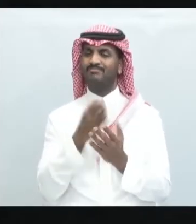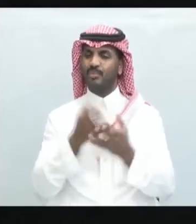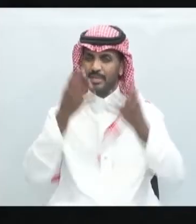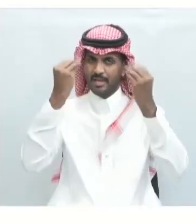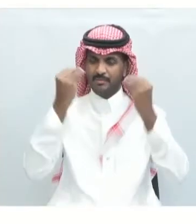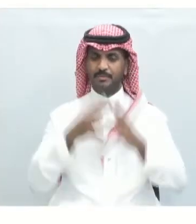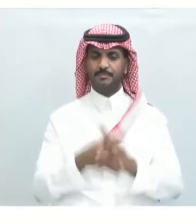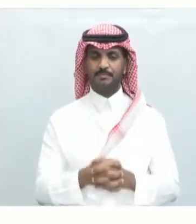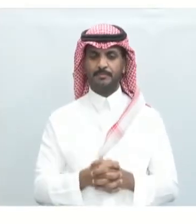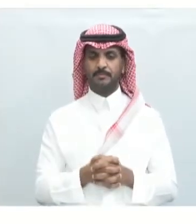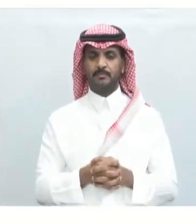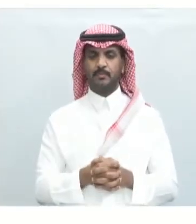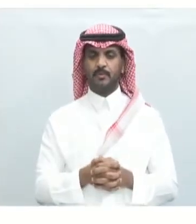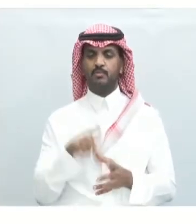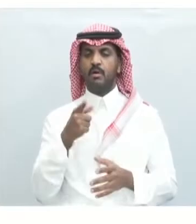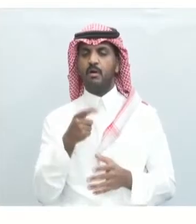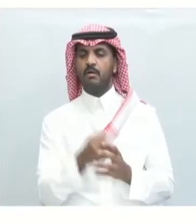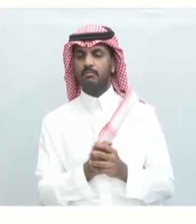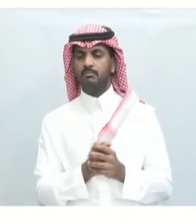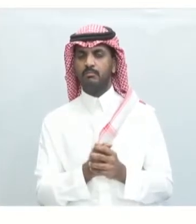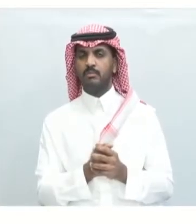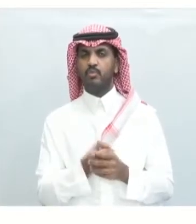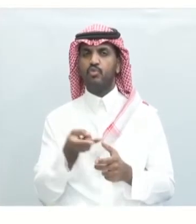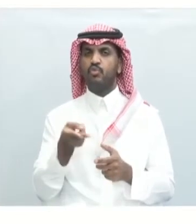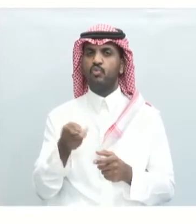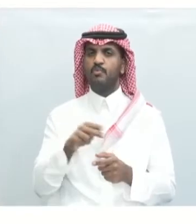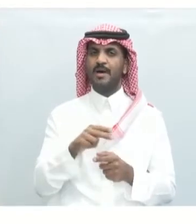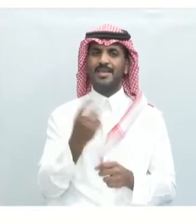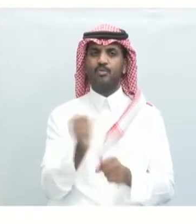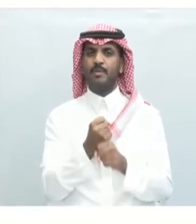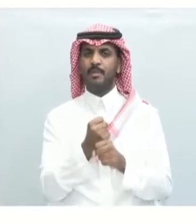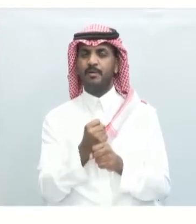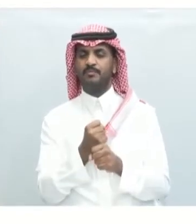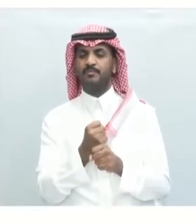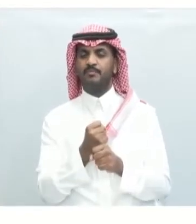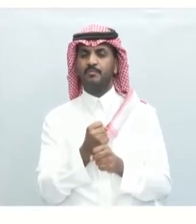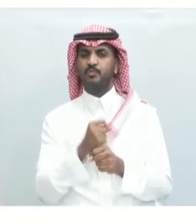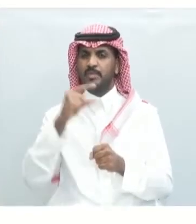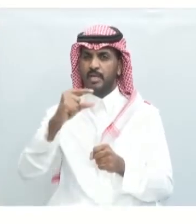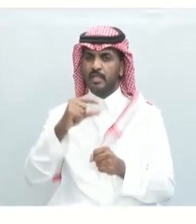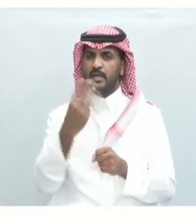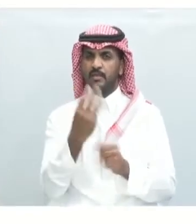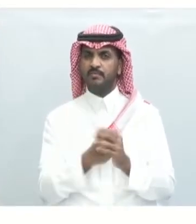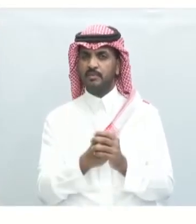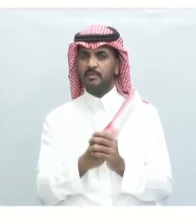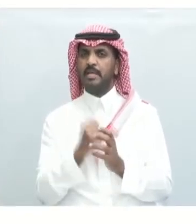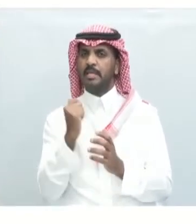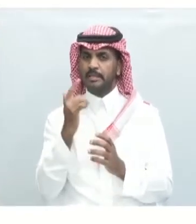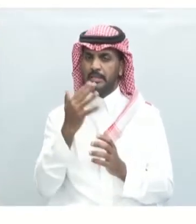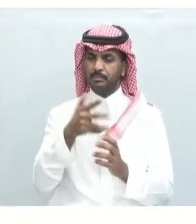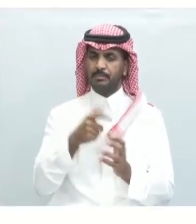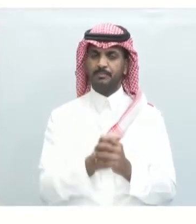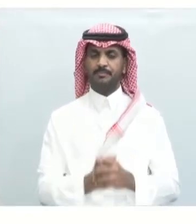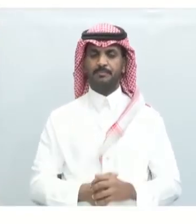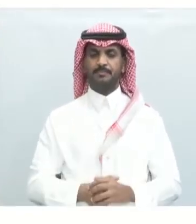ثم قال بعد ذلك الصحابي الجليل ثم اي الاعمال تاتي في الدرجه الثالثه في الترتيب في افضل